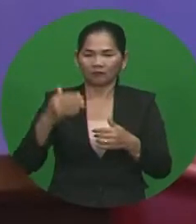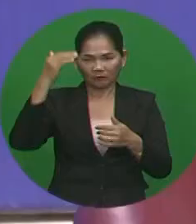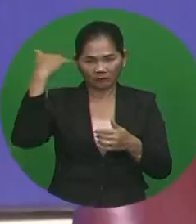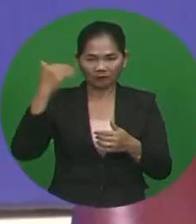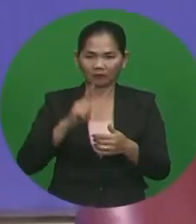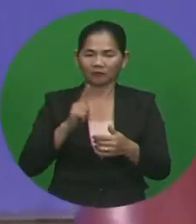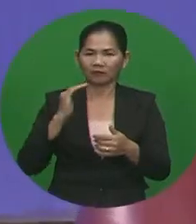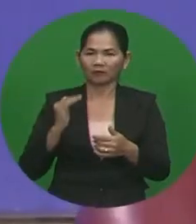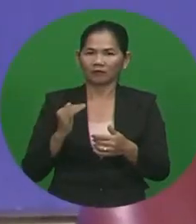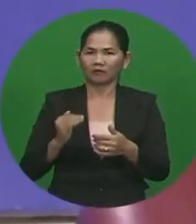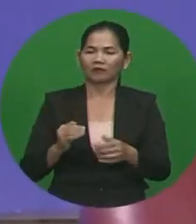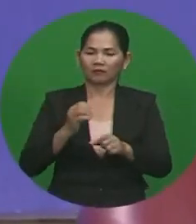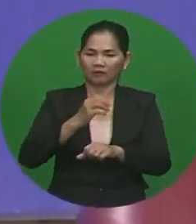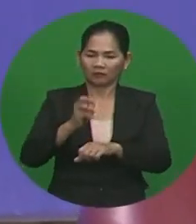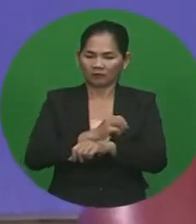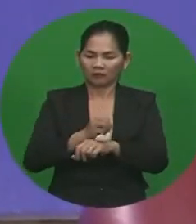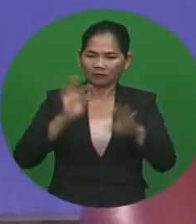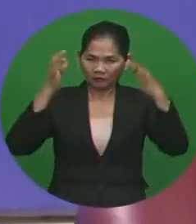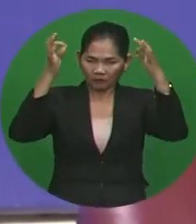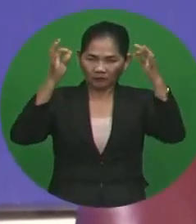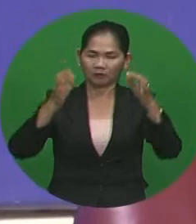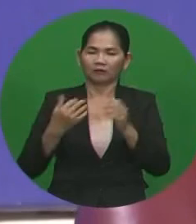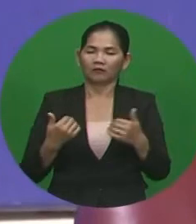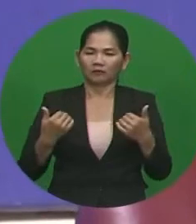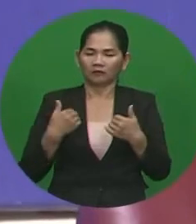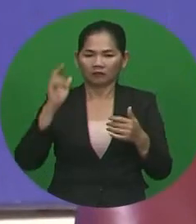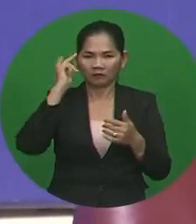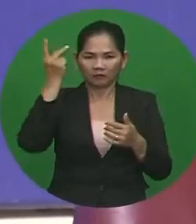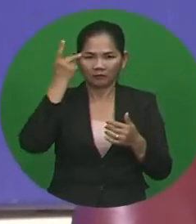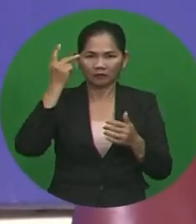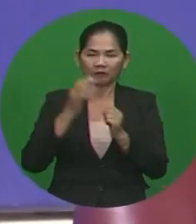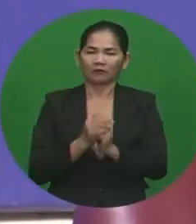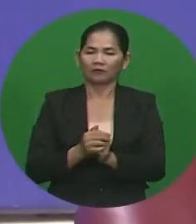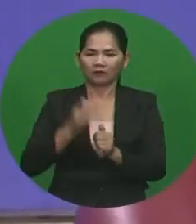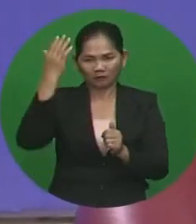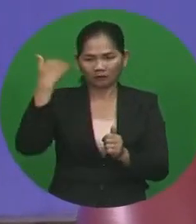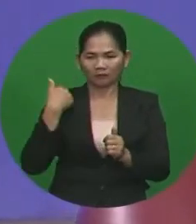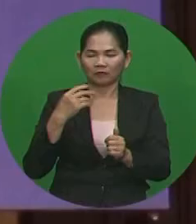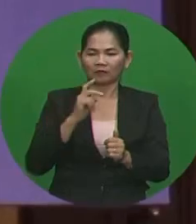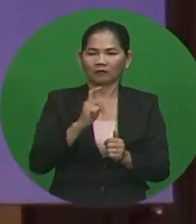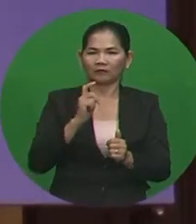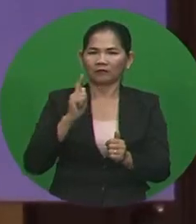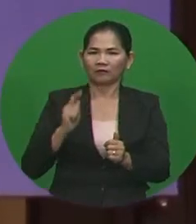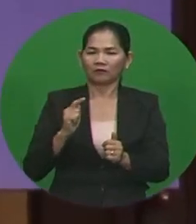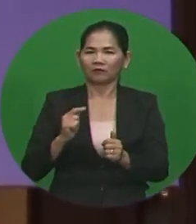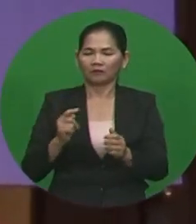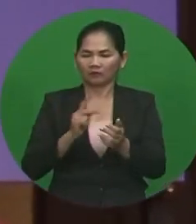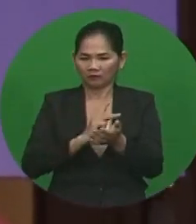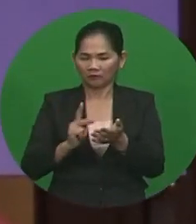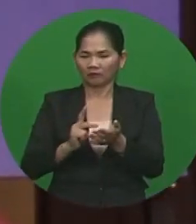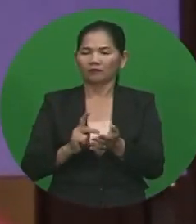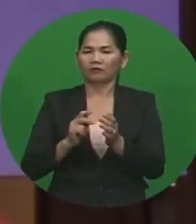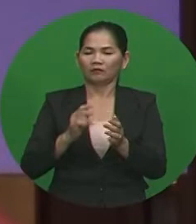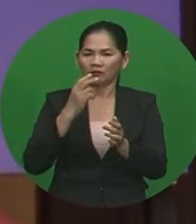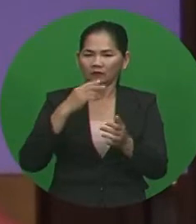សុជាតិនាយកអង្គការវិជាស្ថានតស៊ូមតិនិងគោលនយោបាយកញ្ញាខនចម្ប៉ានិពន្ធនាយករងសារព័ត៌មានអេឡិ